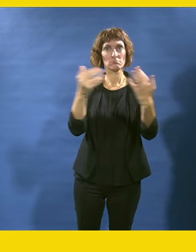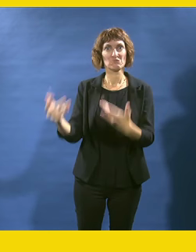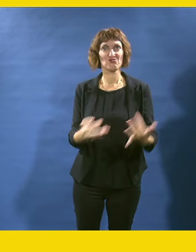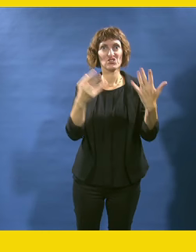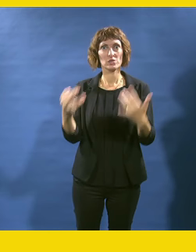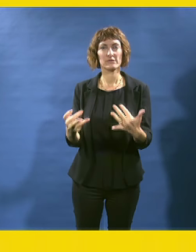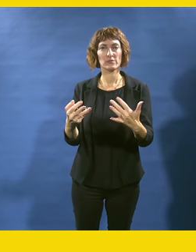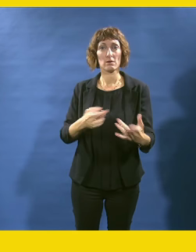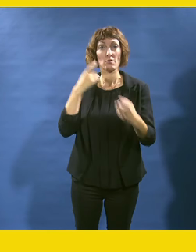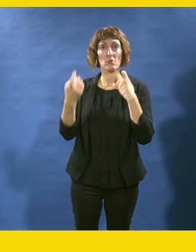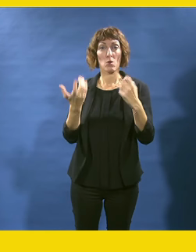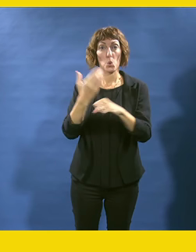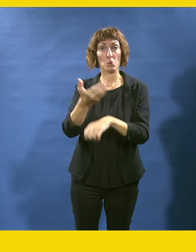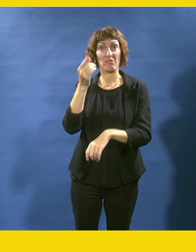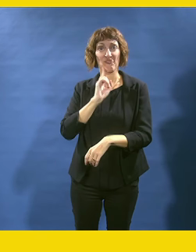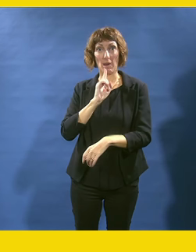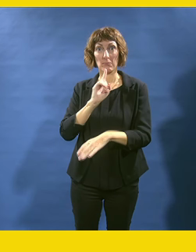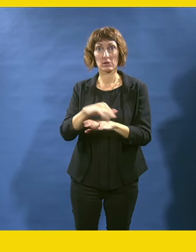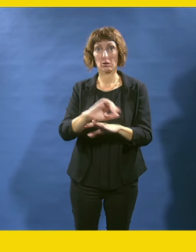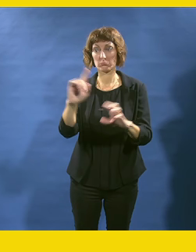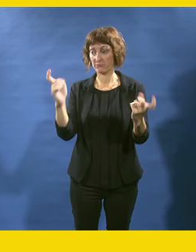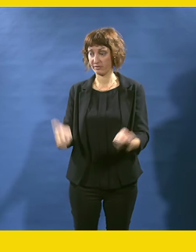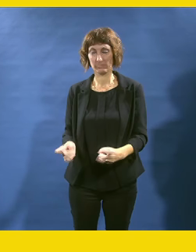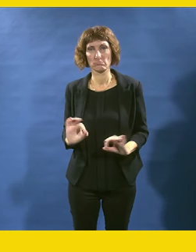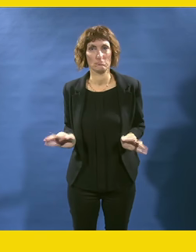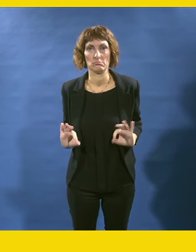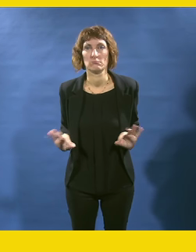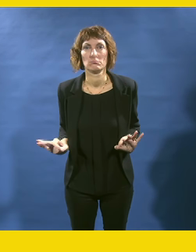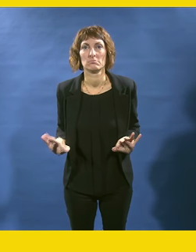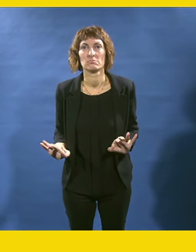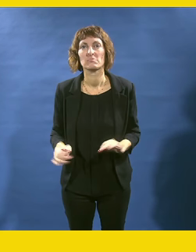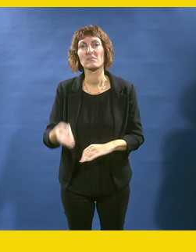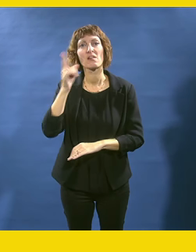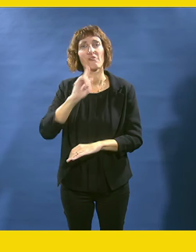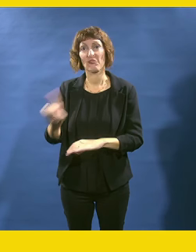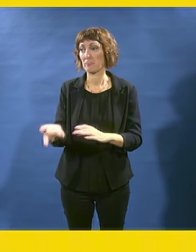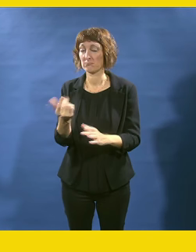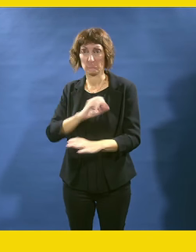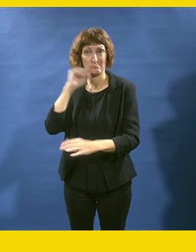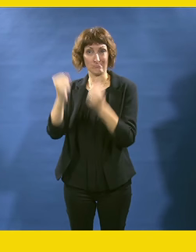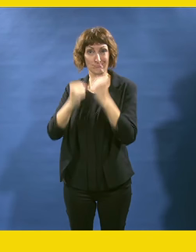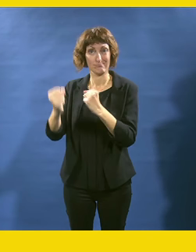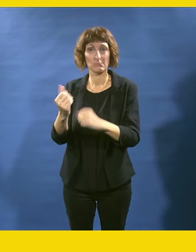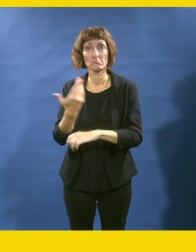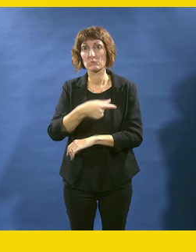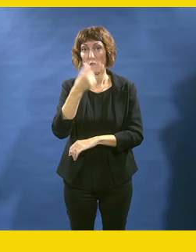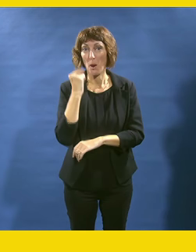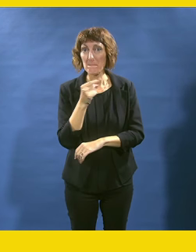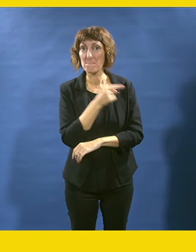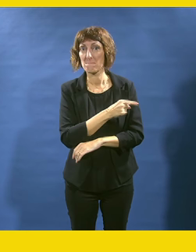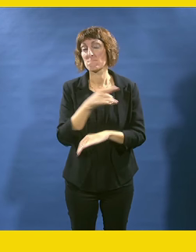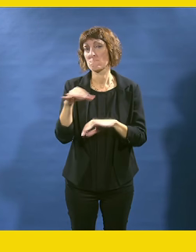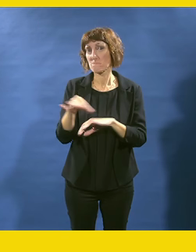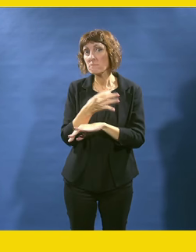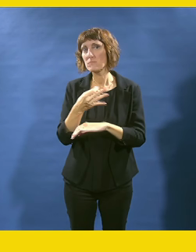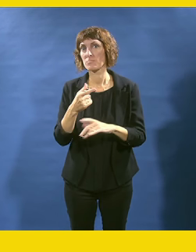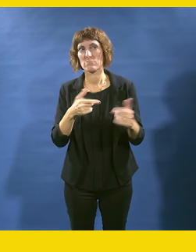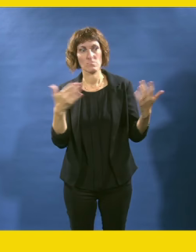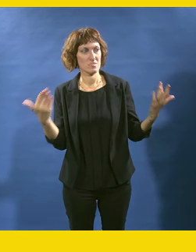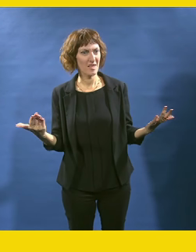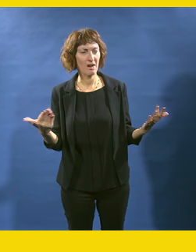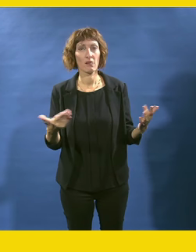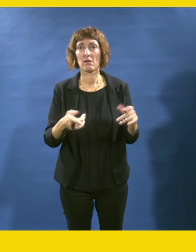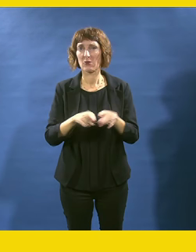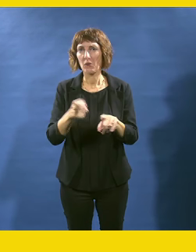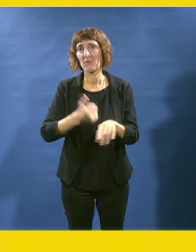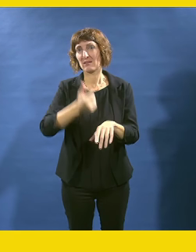France. Les féminicides, par exemple, ne reculent pas cette année, comme l'année dernière, comme l'année d'avant et comme celle